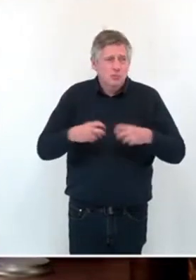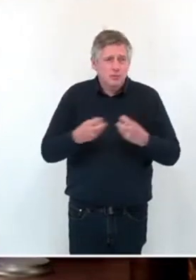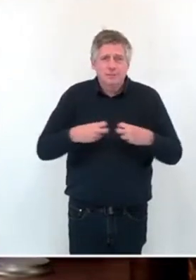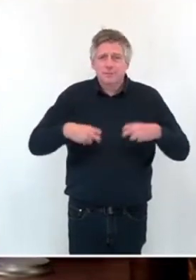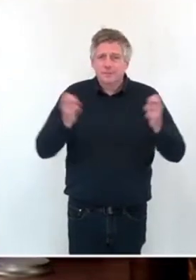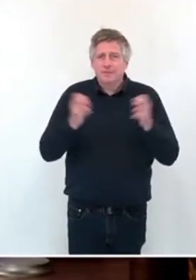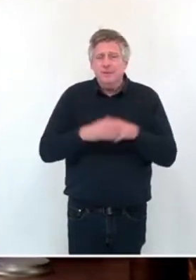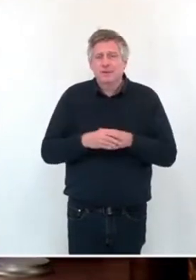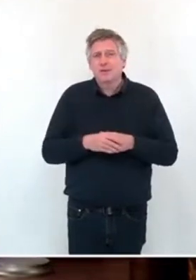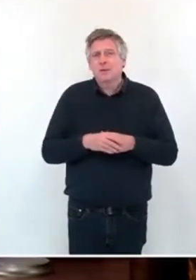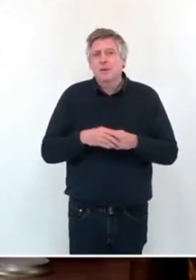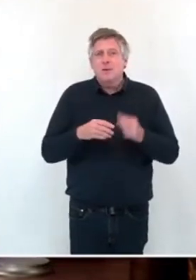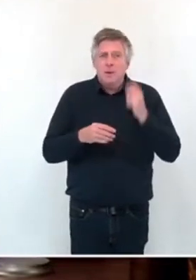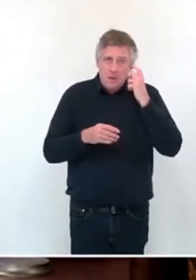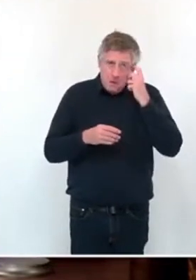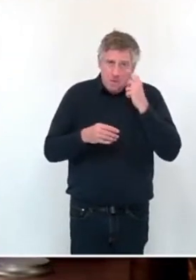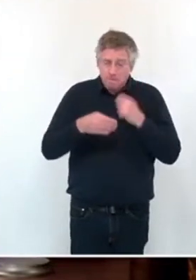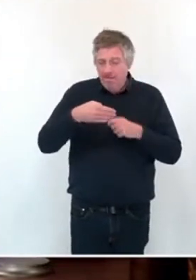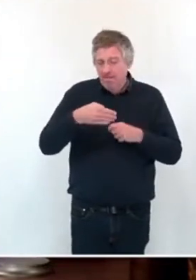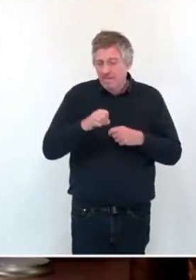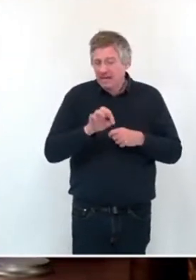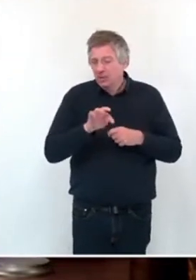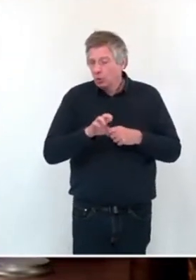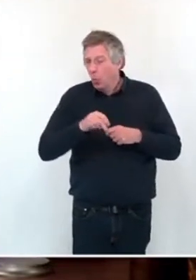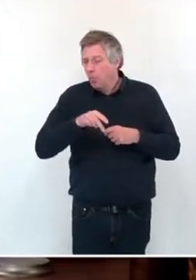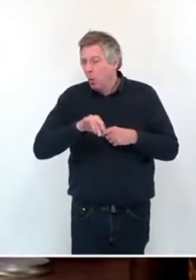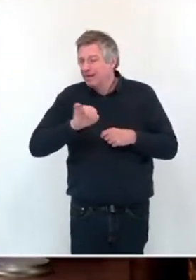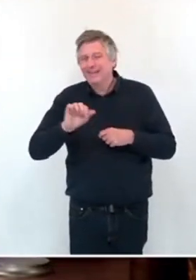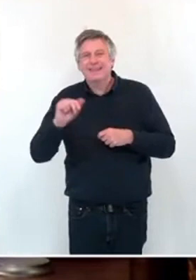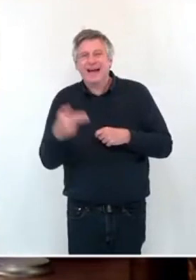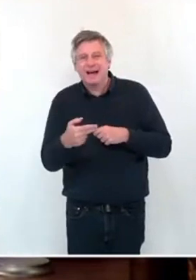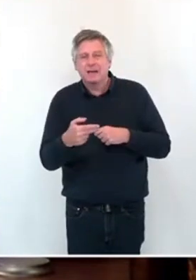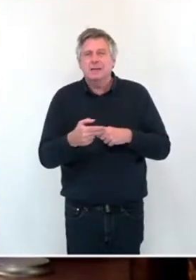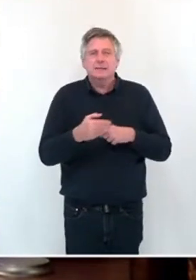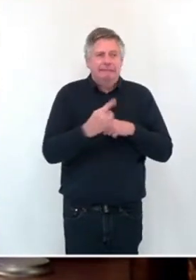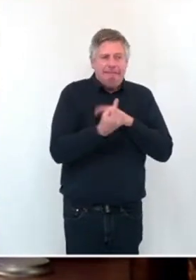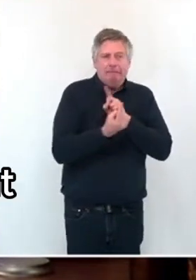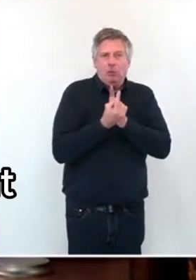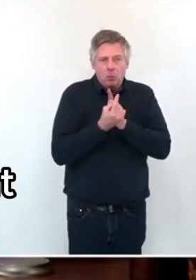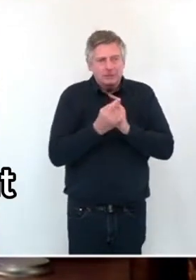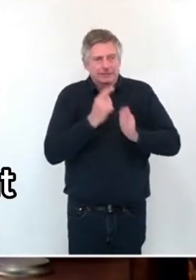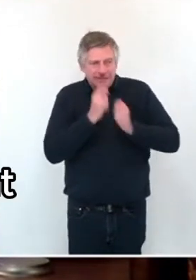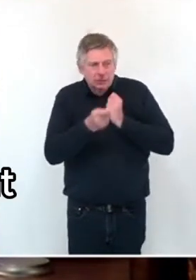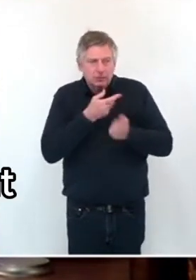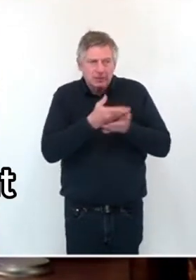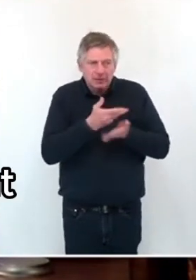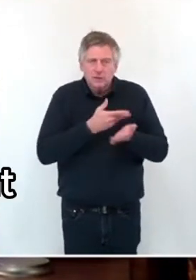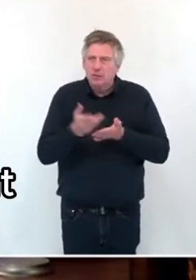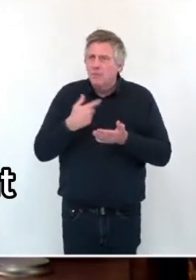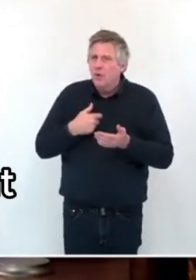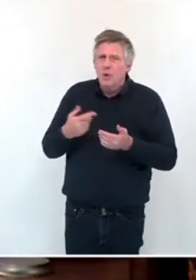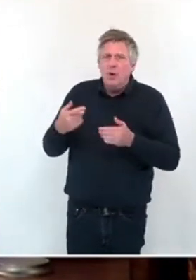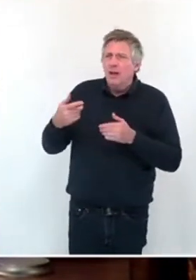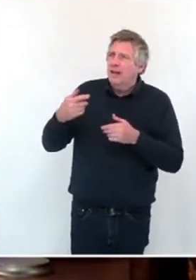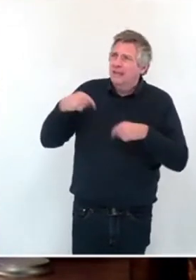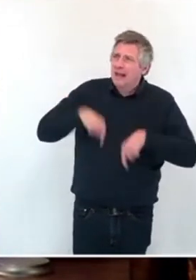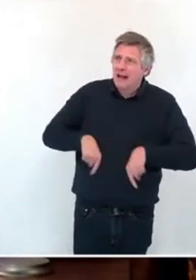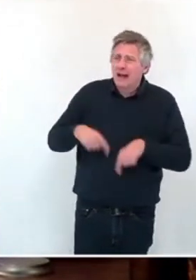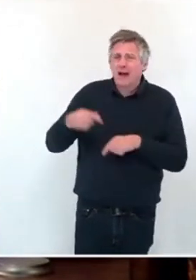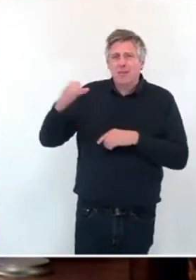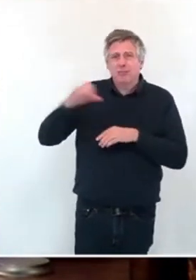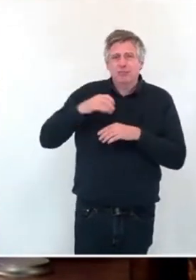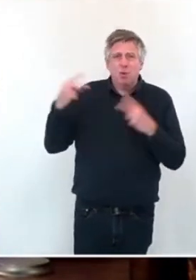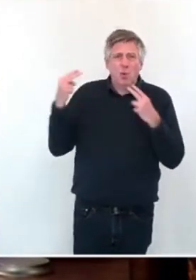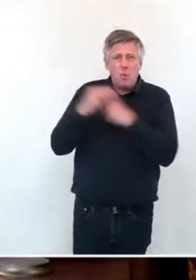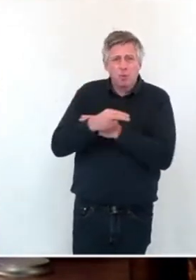nos acteurs bordelais ou métropolitains, ils me font part de leurs inquiétudes, nombreuses, légitimes, suite aux annonces de coupes budgétaires de l'État de 200 millions